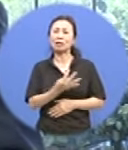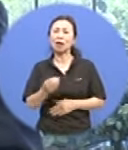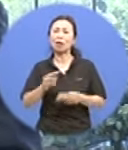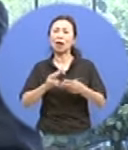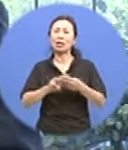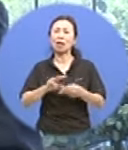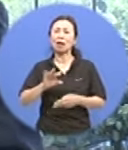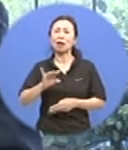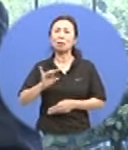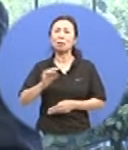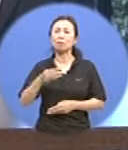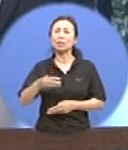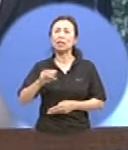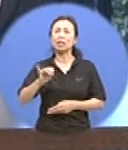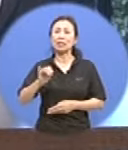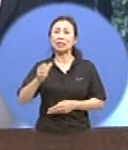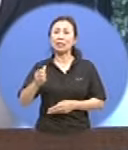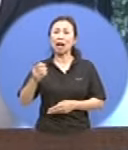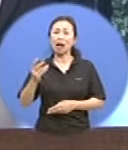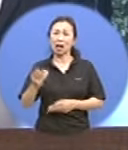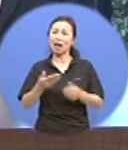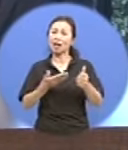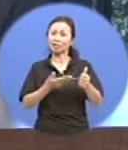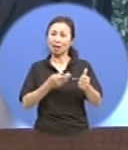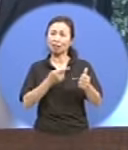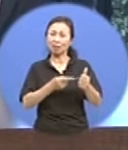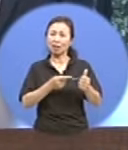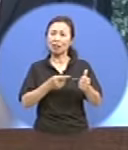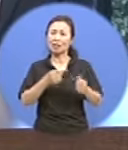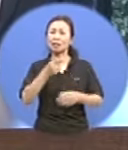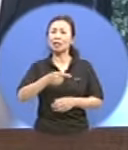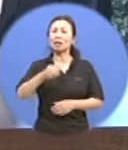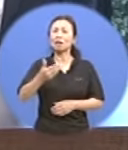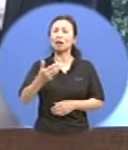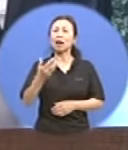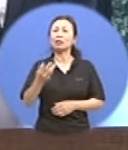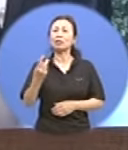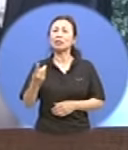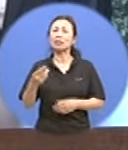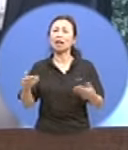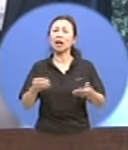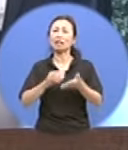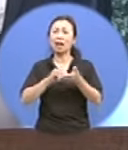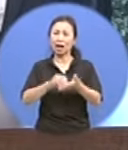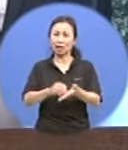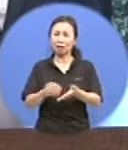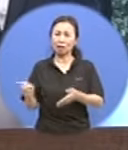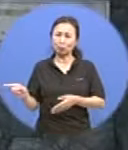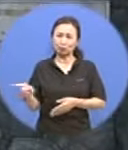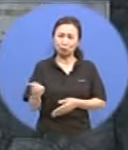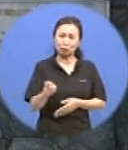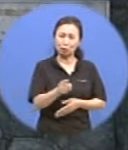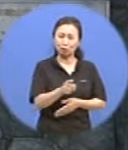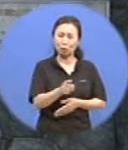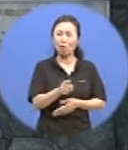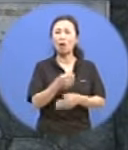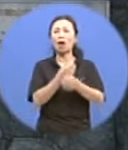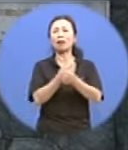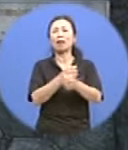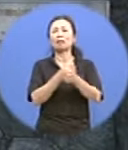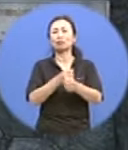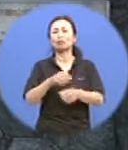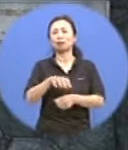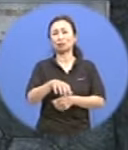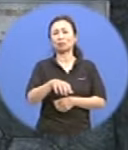。澤田さんは1981年に入社、一貫して研究開発畑を歩み続